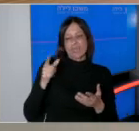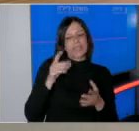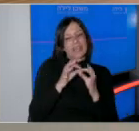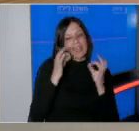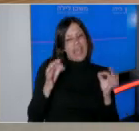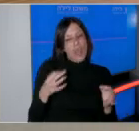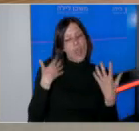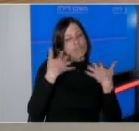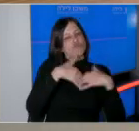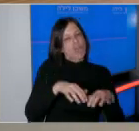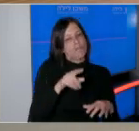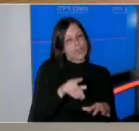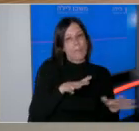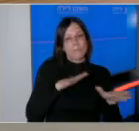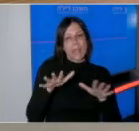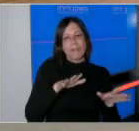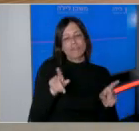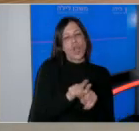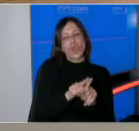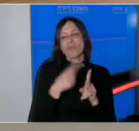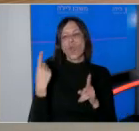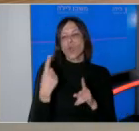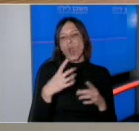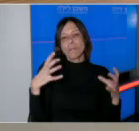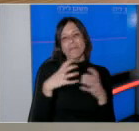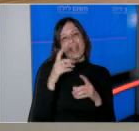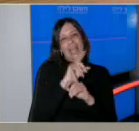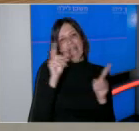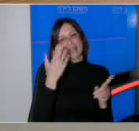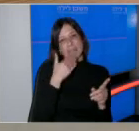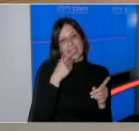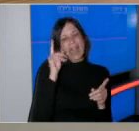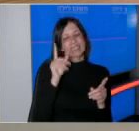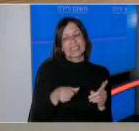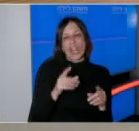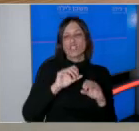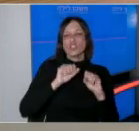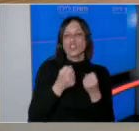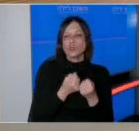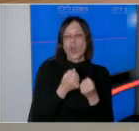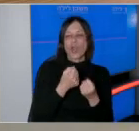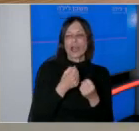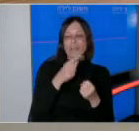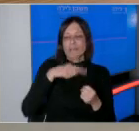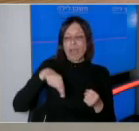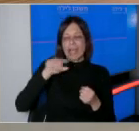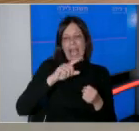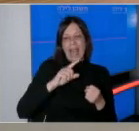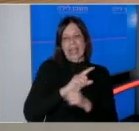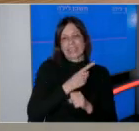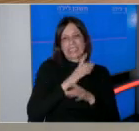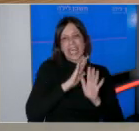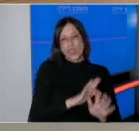ונתחיל לשלב אותם בממשלה כמו כל מפלגה אחרת בישראל. הגיע הזמן לשבור את מעגל הגזענות ולהבין